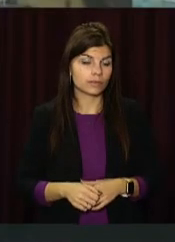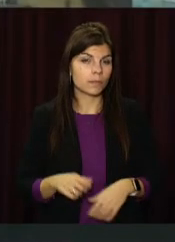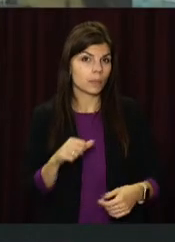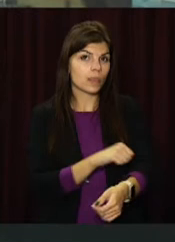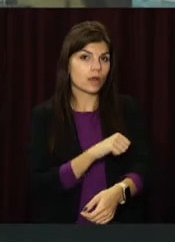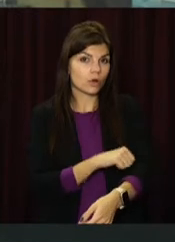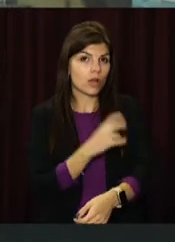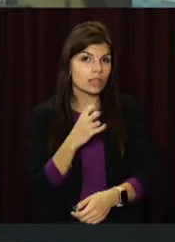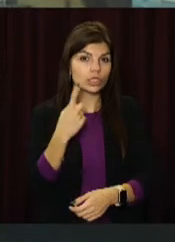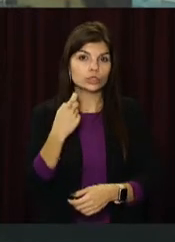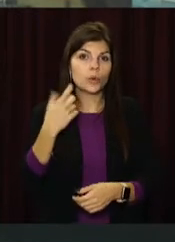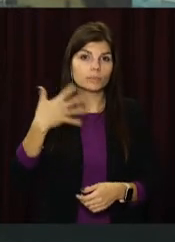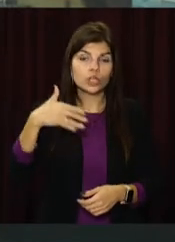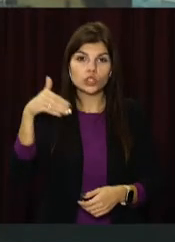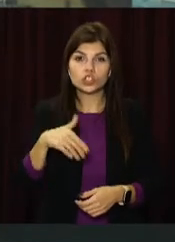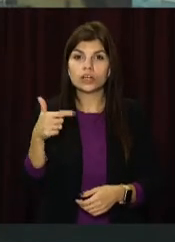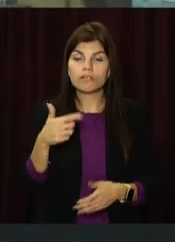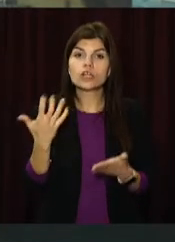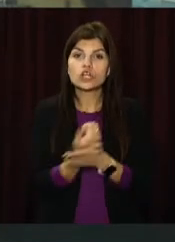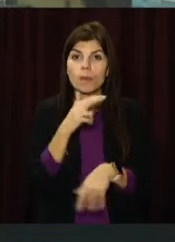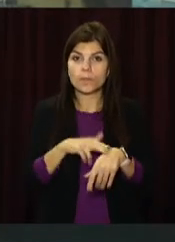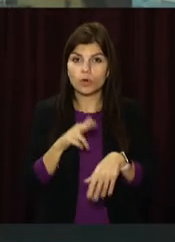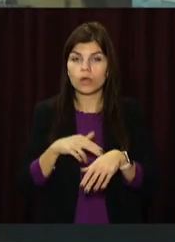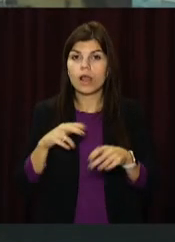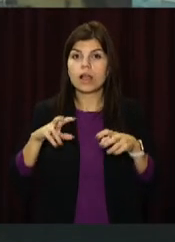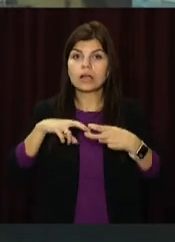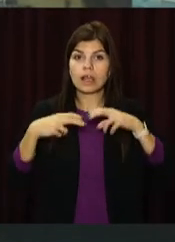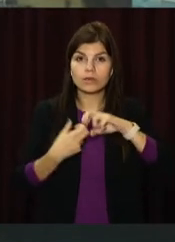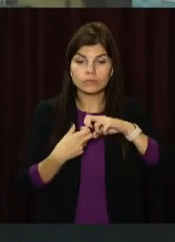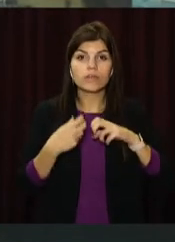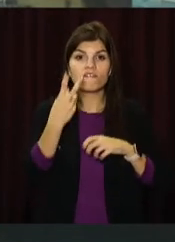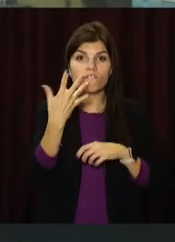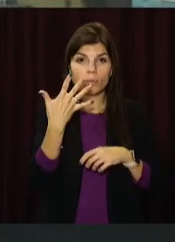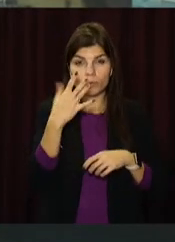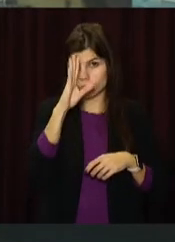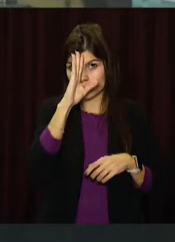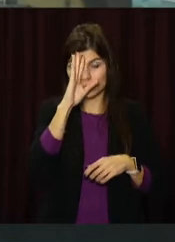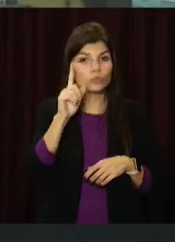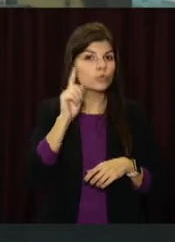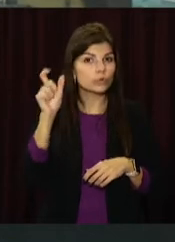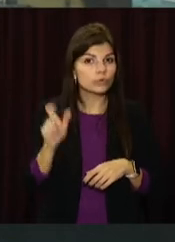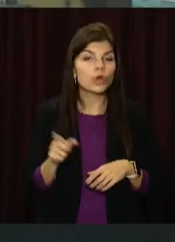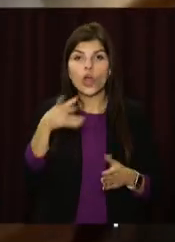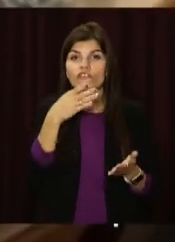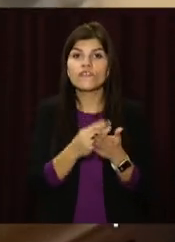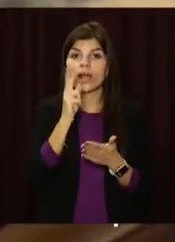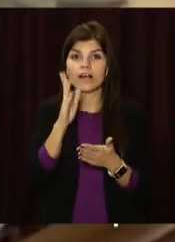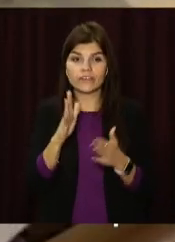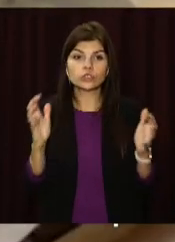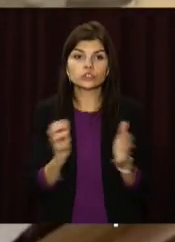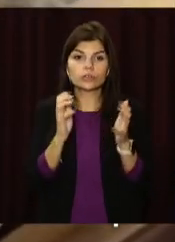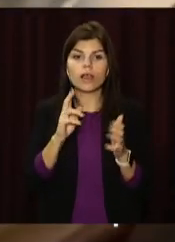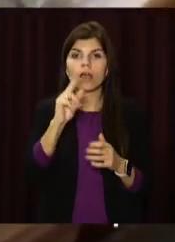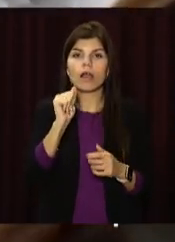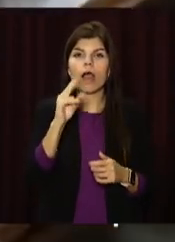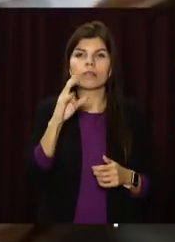Наркотики на 150 тисяч гривень знайшла поліція Кам'янського у 25-річного чоловіка. У своїй квартирі він зберігав